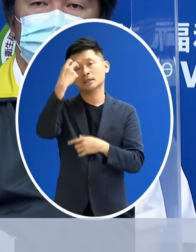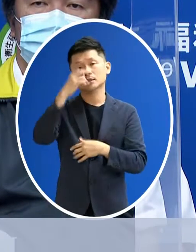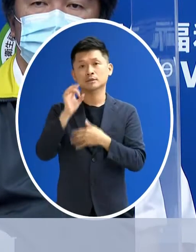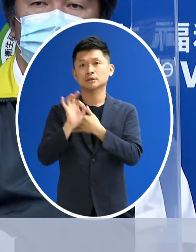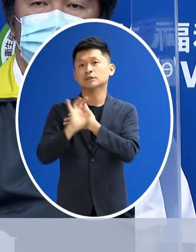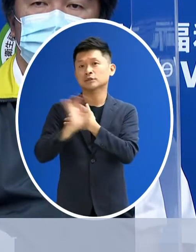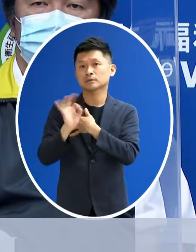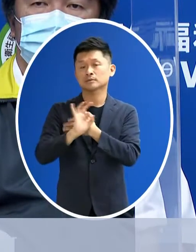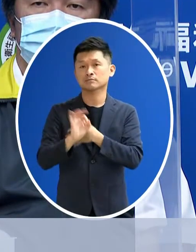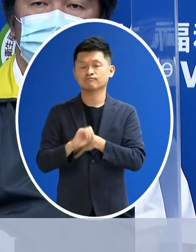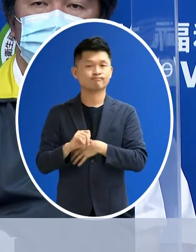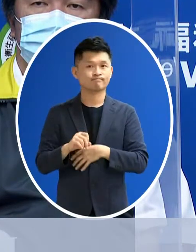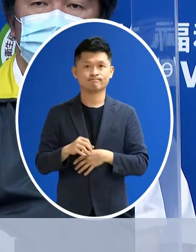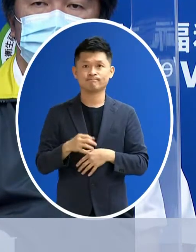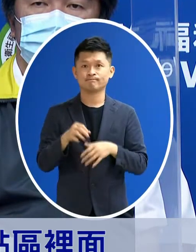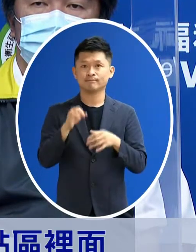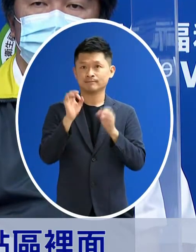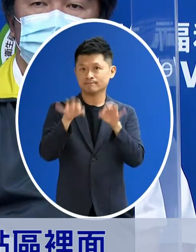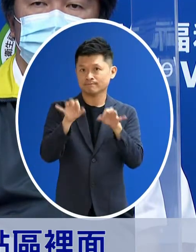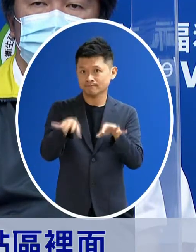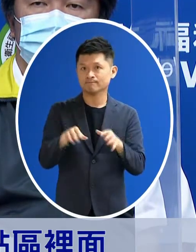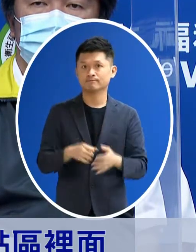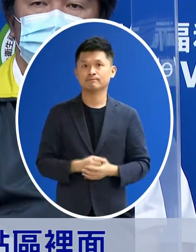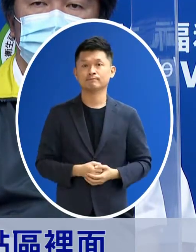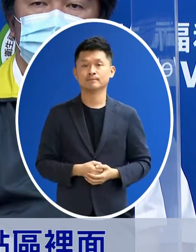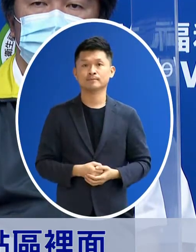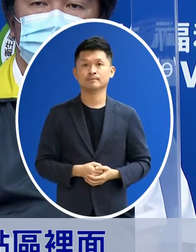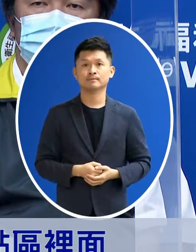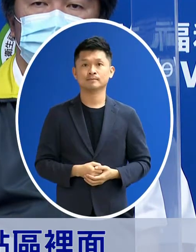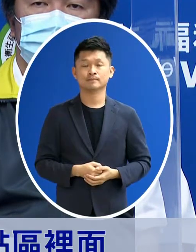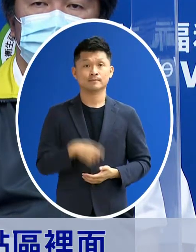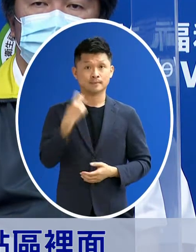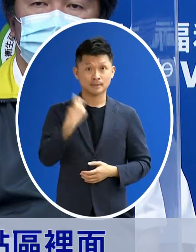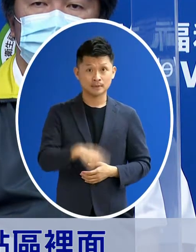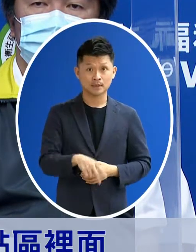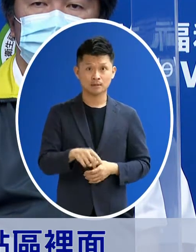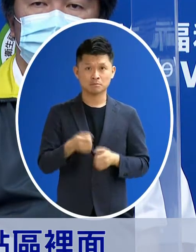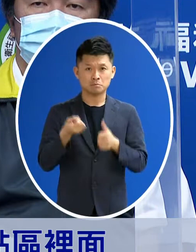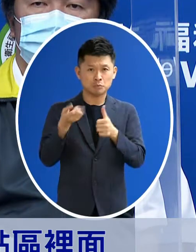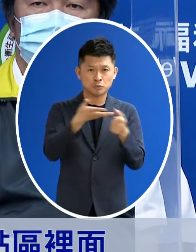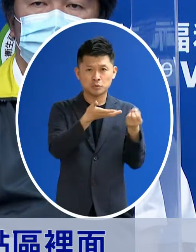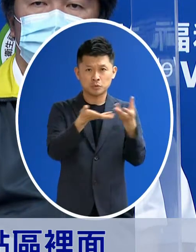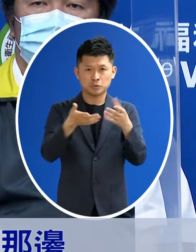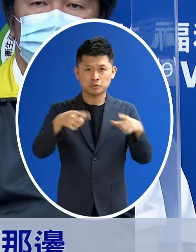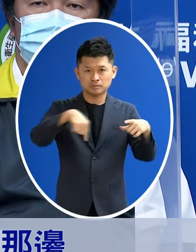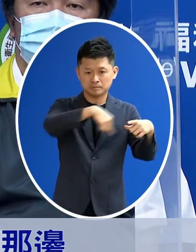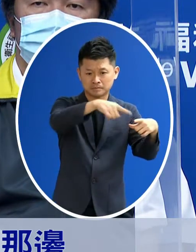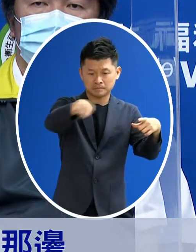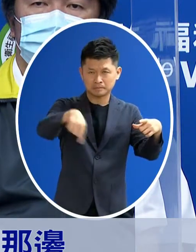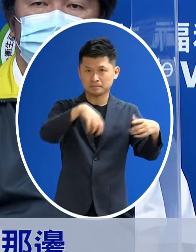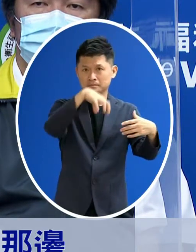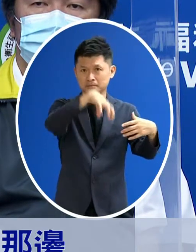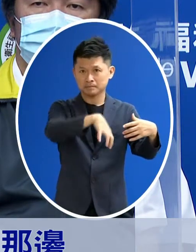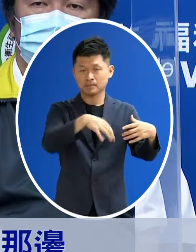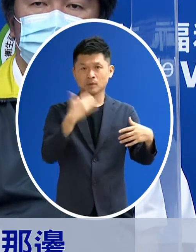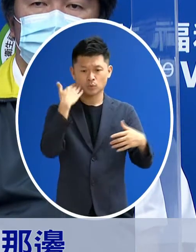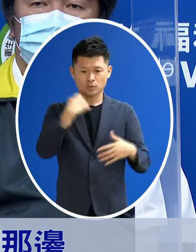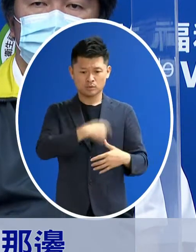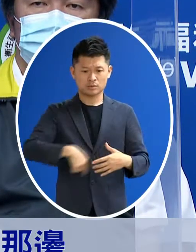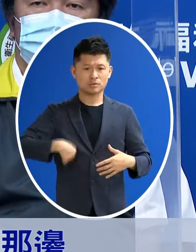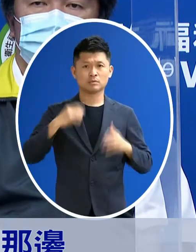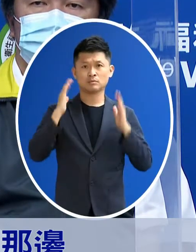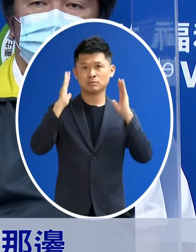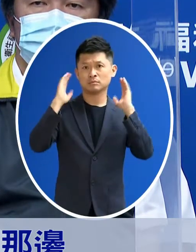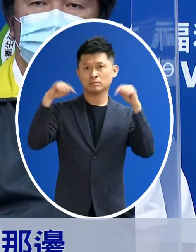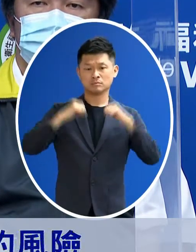浪费哦资源，而且在那边有相关的热点区域里面，那完全没有状况的人